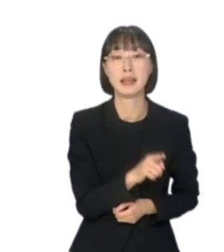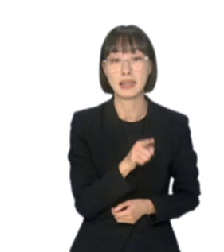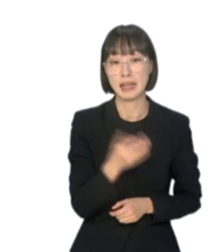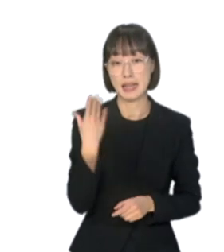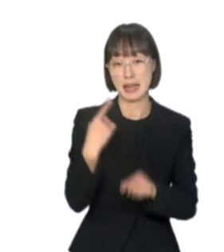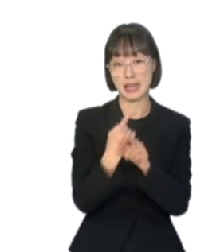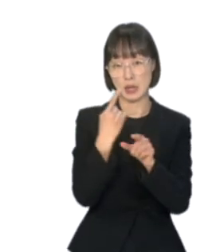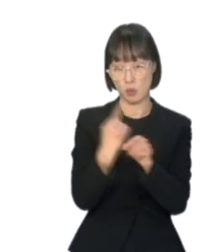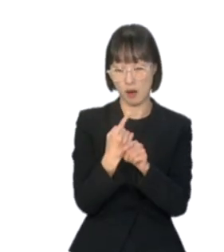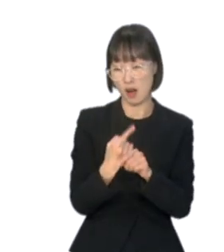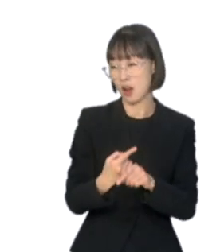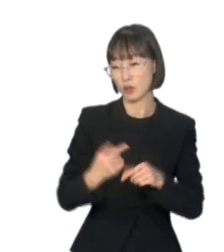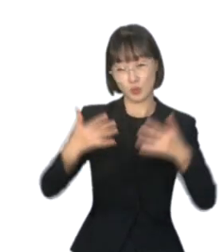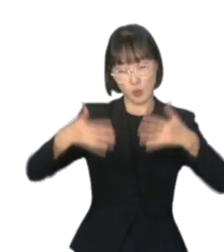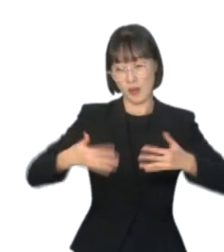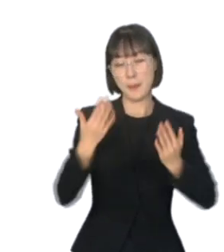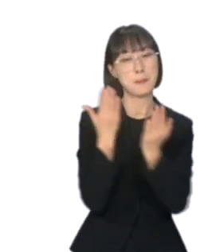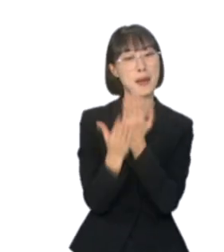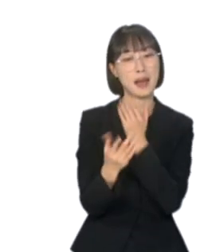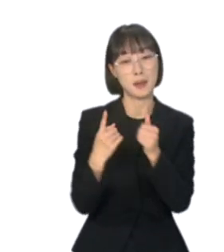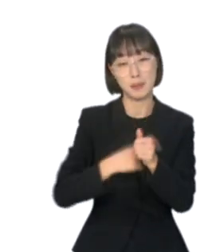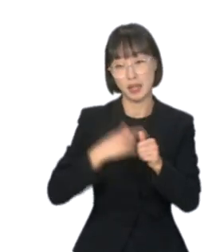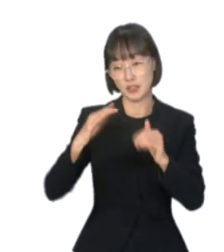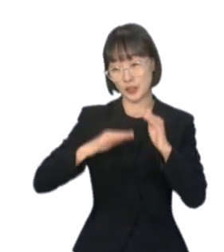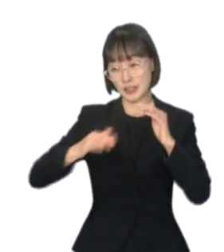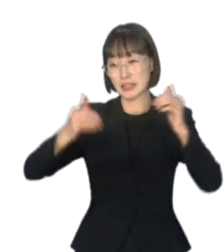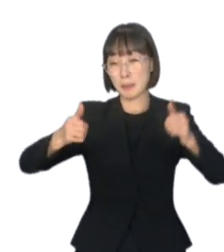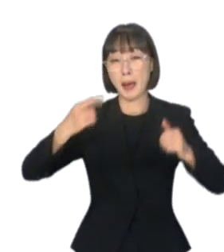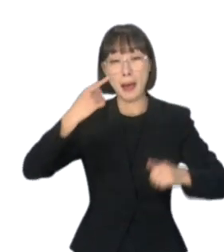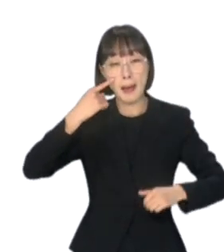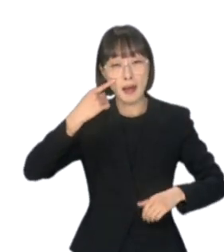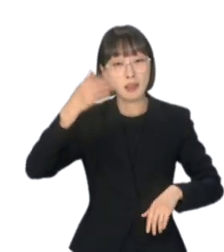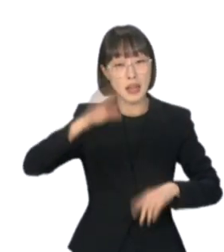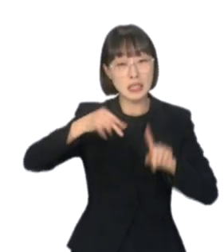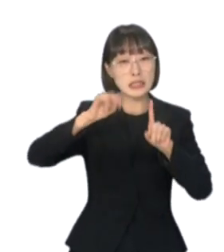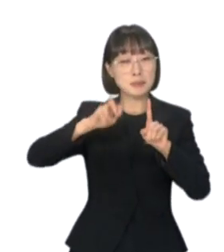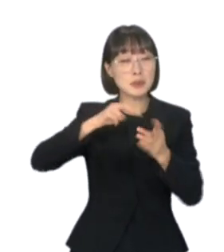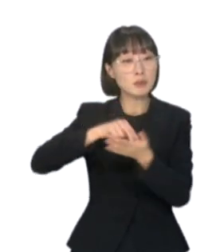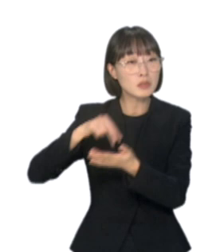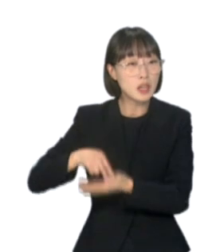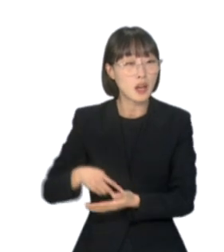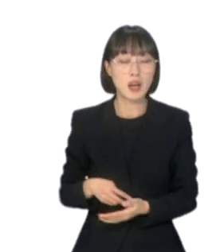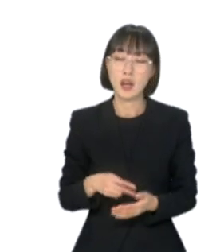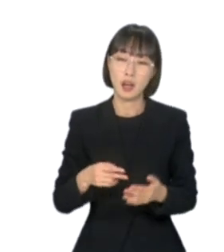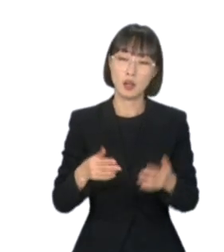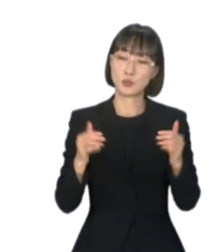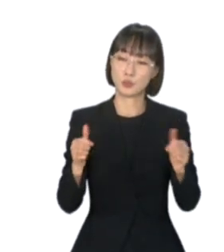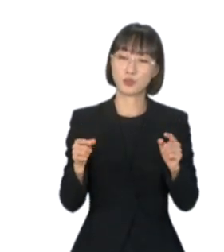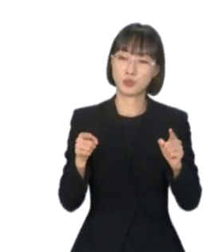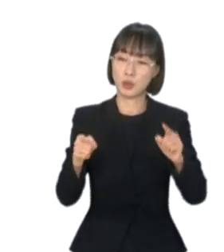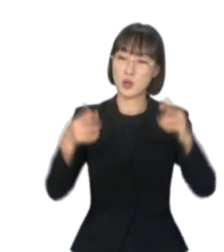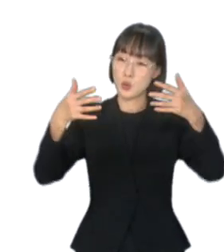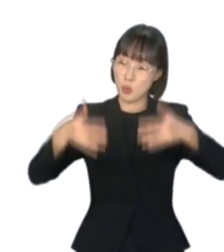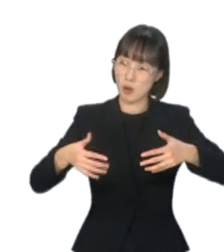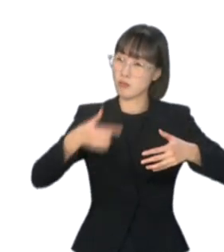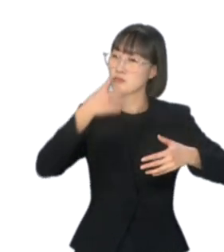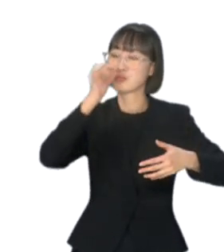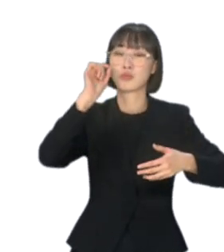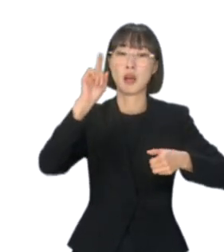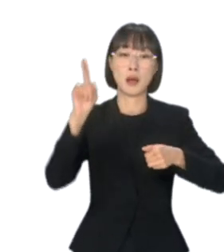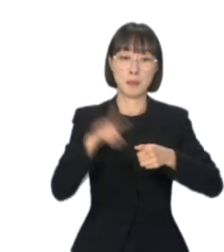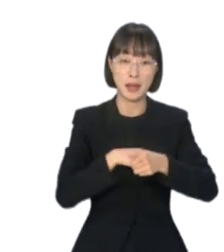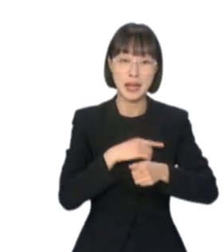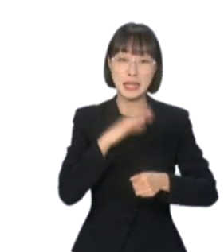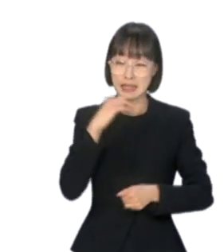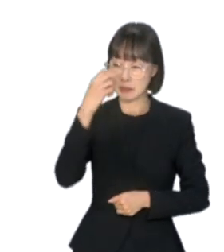1월 조정이 성립하지 않아 정식 재판으로 향하게 됐는데 1심 재판부는 소송 요건을 갖추지 못했을 때 본안 심리